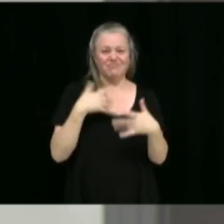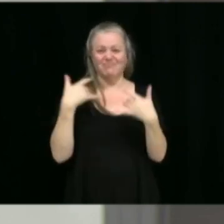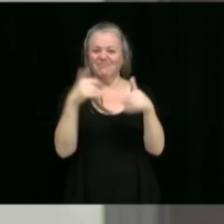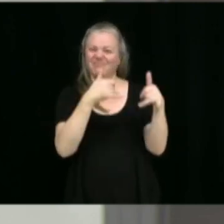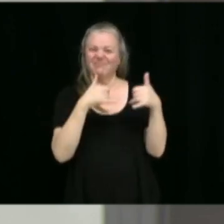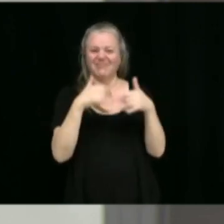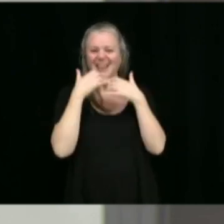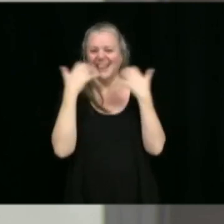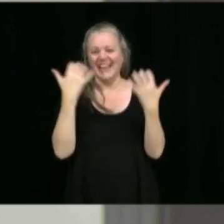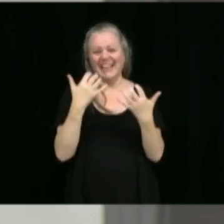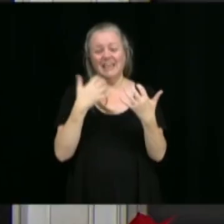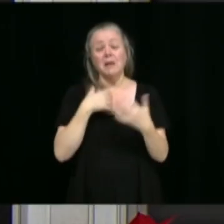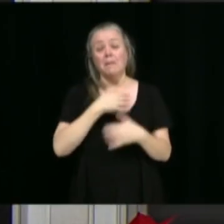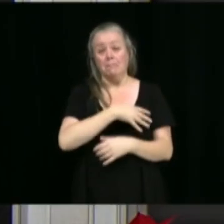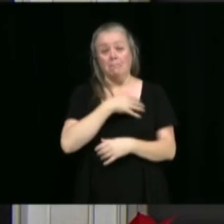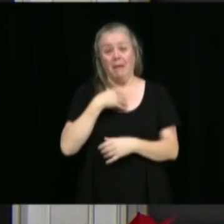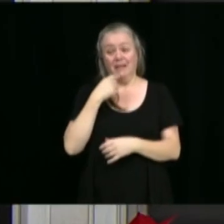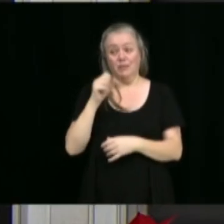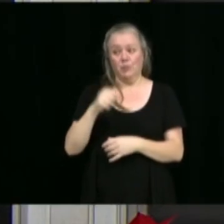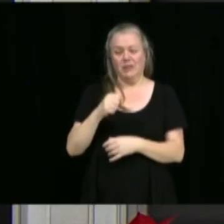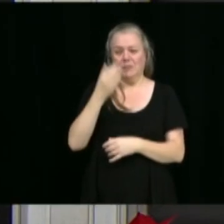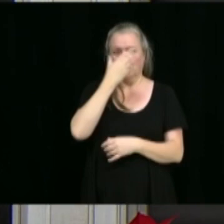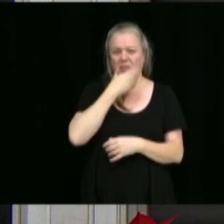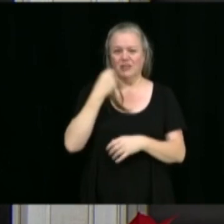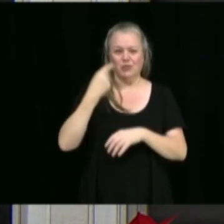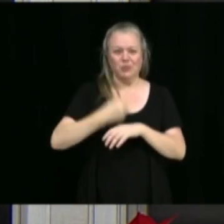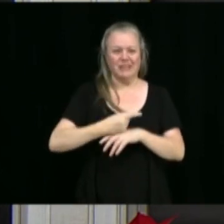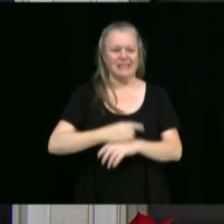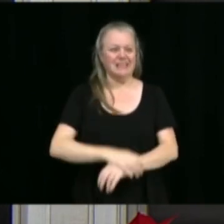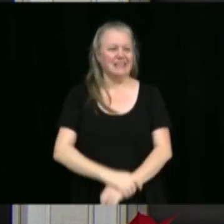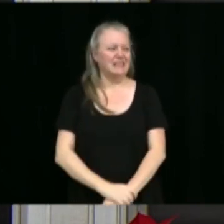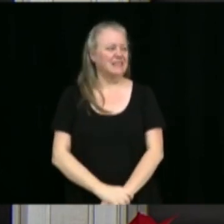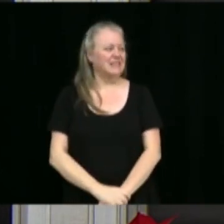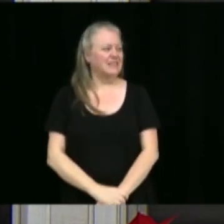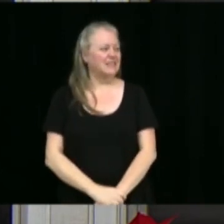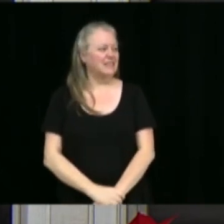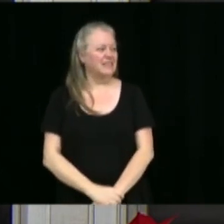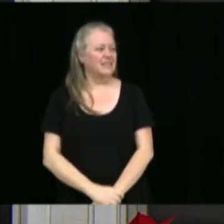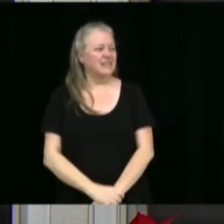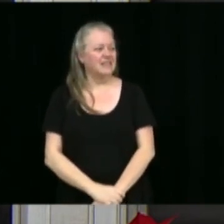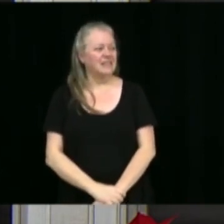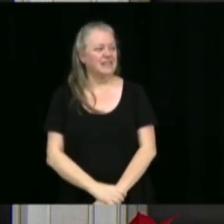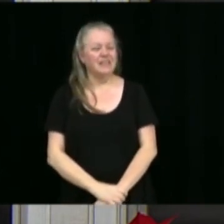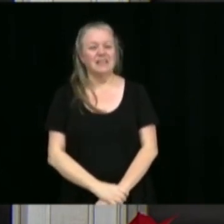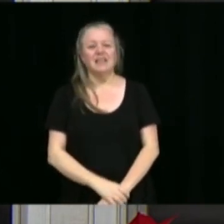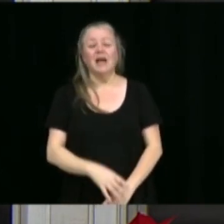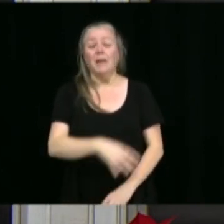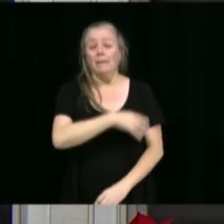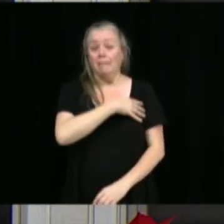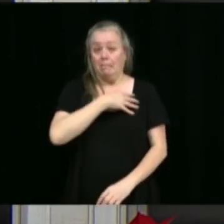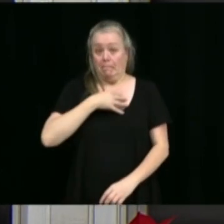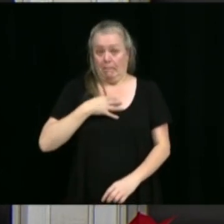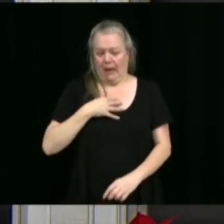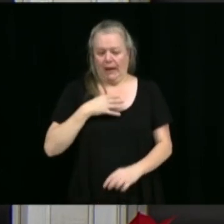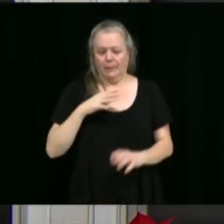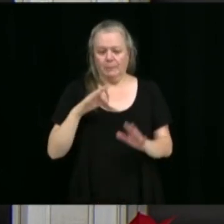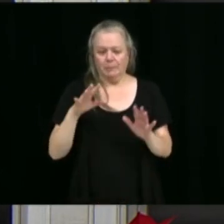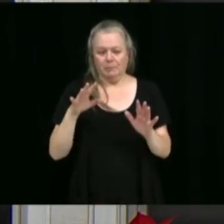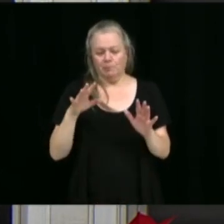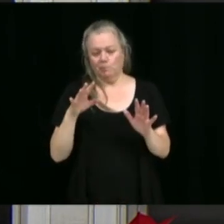va être une belle journée. Est-ce qu'il y avait autre chose? Peut-être sur une note un